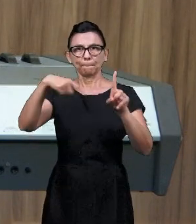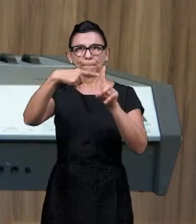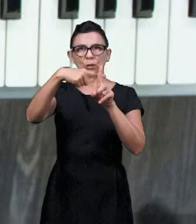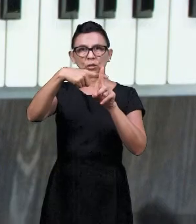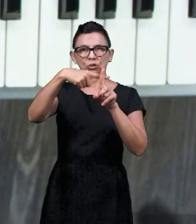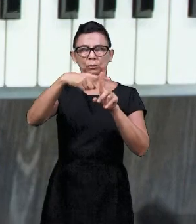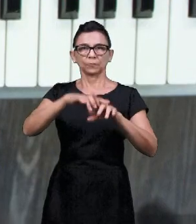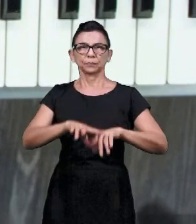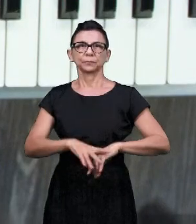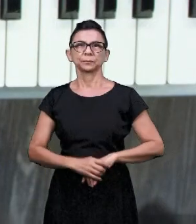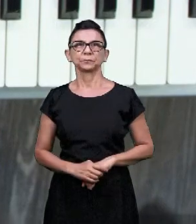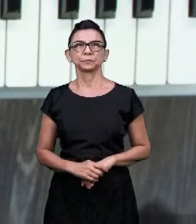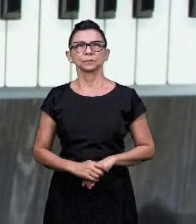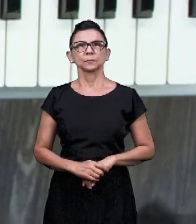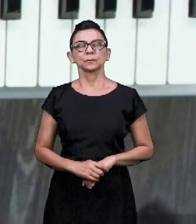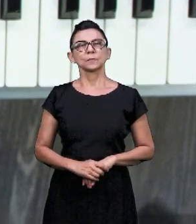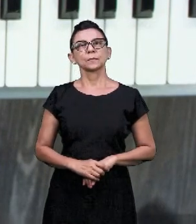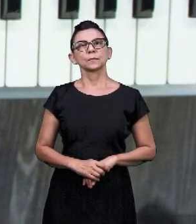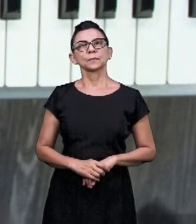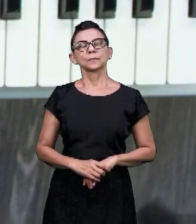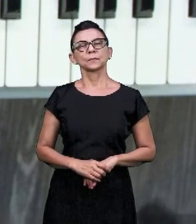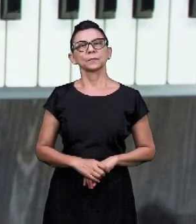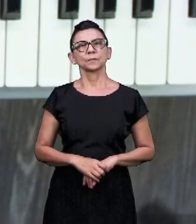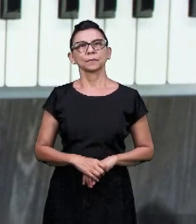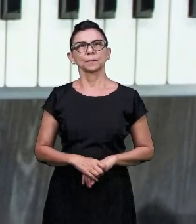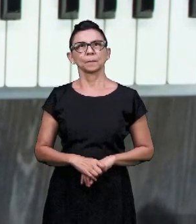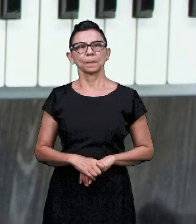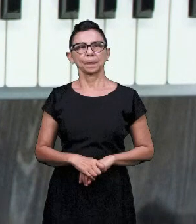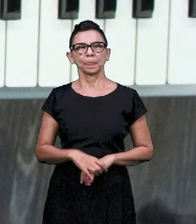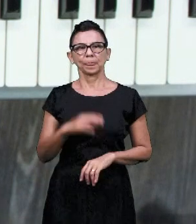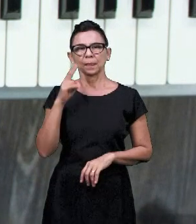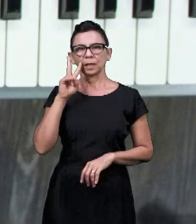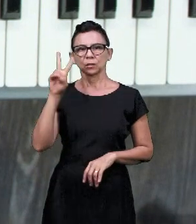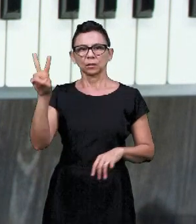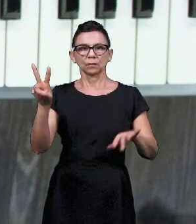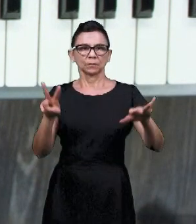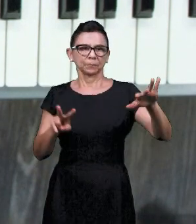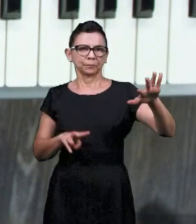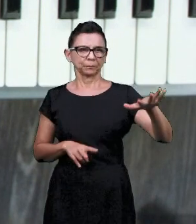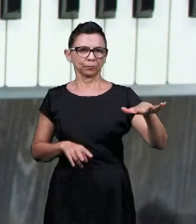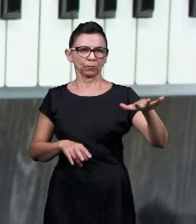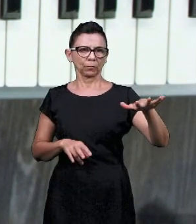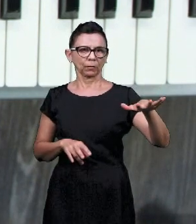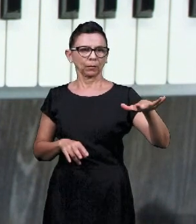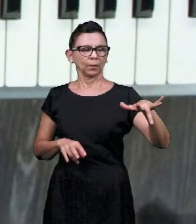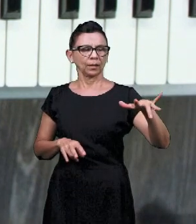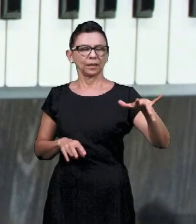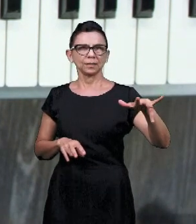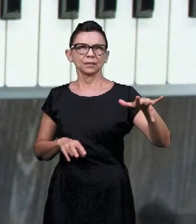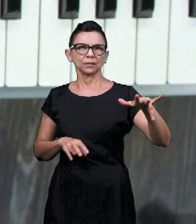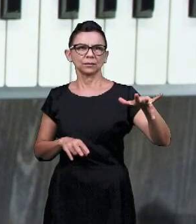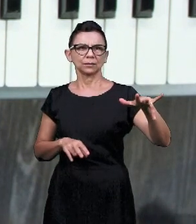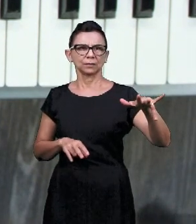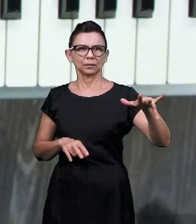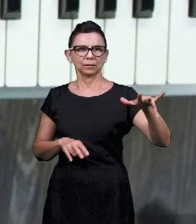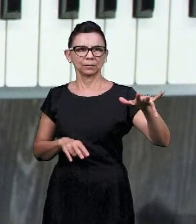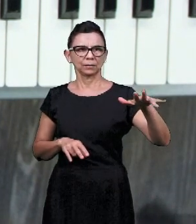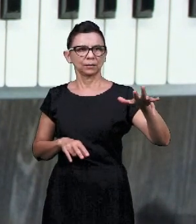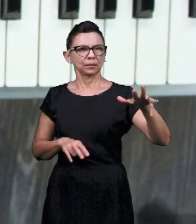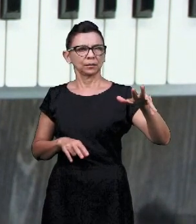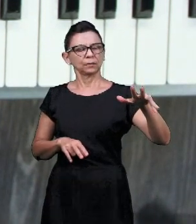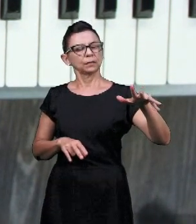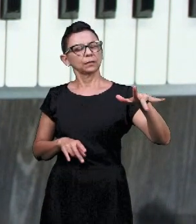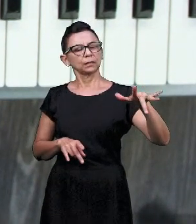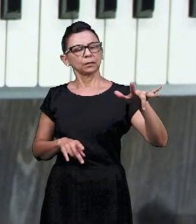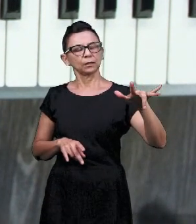Do, mi, sol, état fondamental. La première inversion, mi, sol,